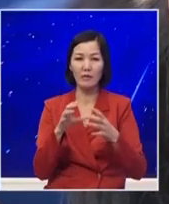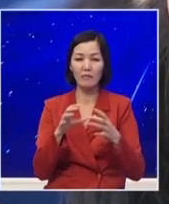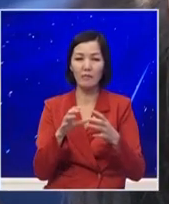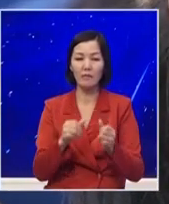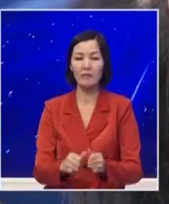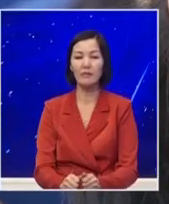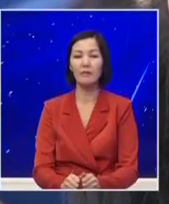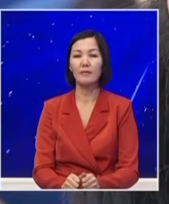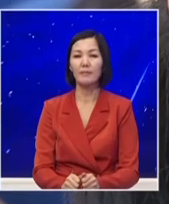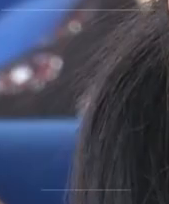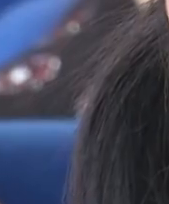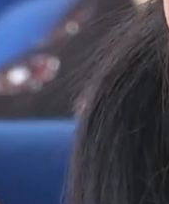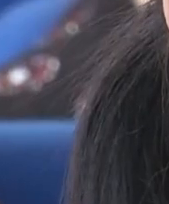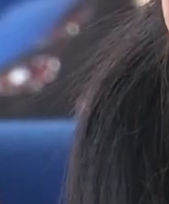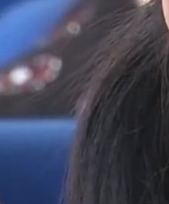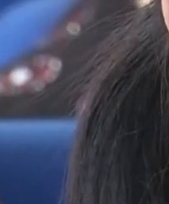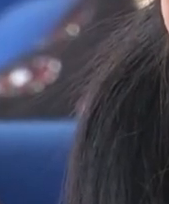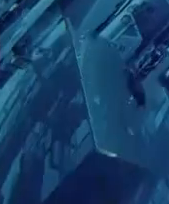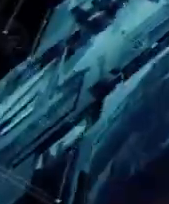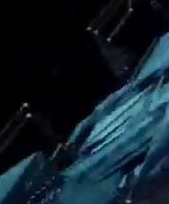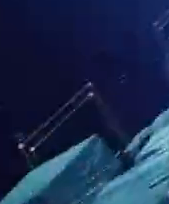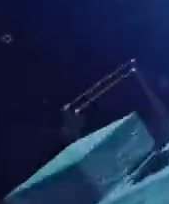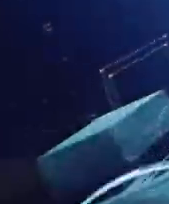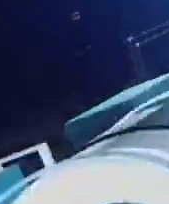Аделя Кжаркенова, Ербол Атантелов, телеканал ЖТСУ.